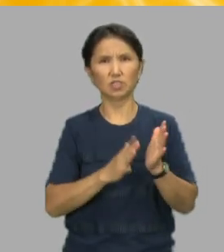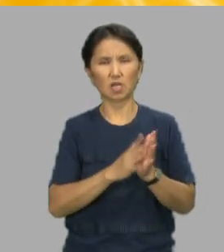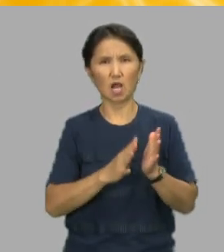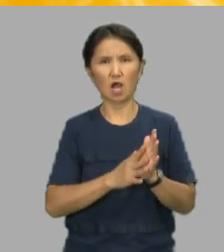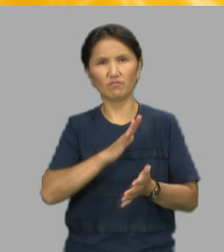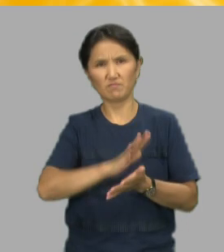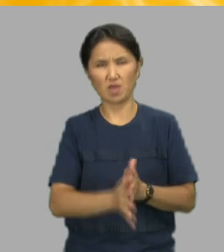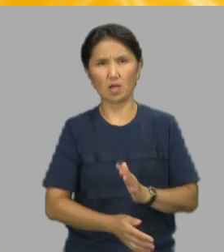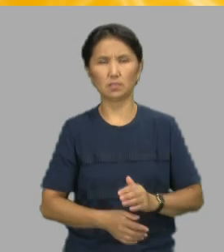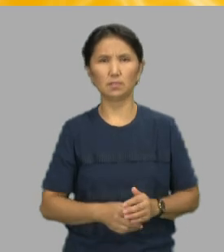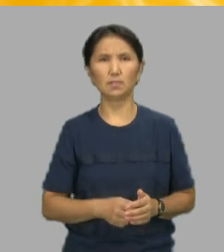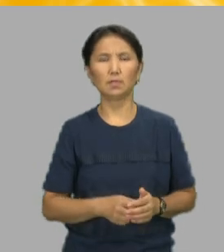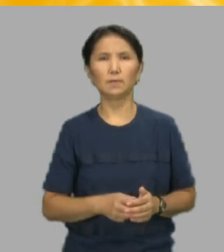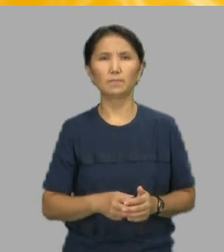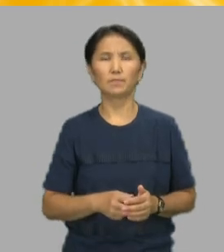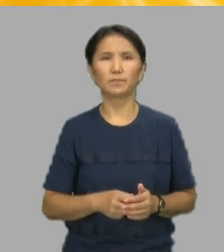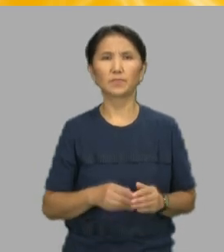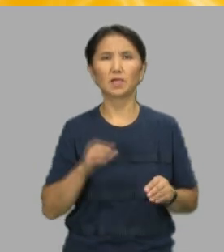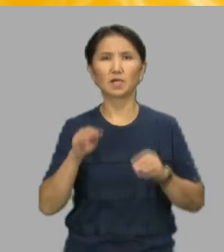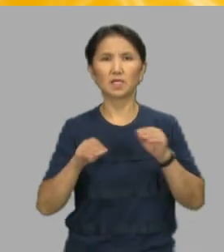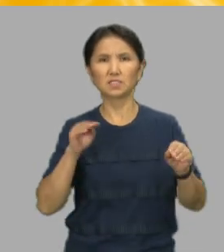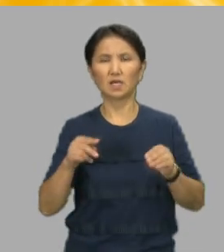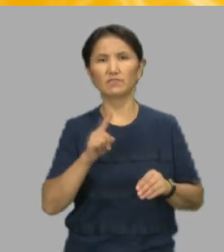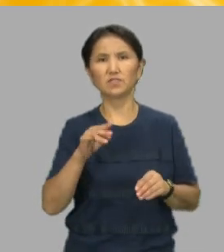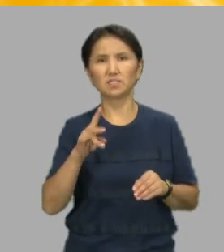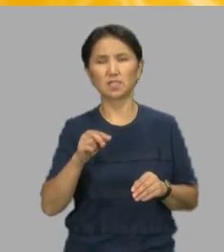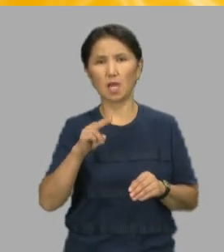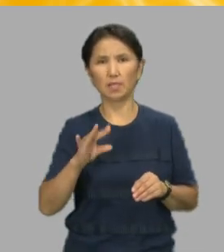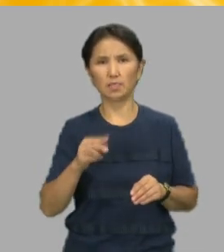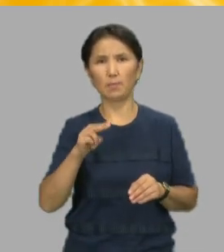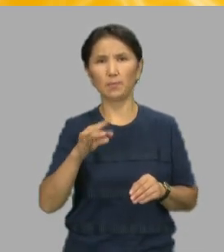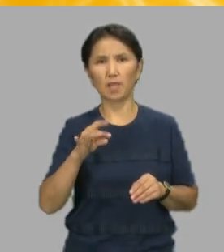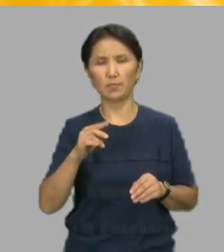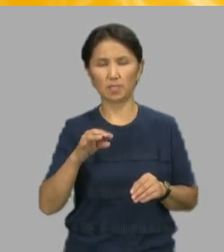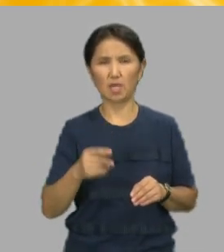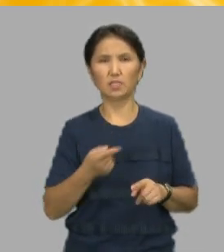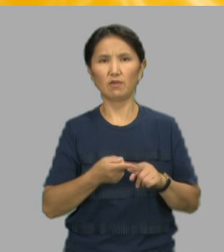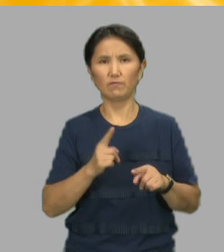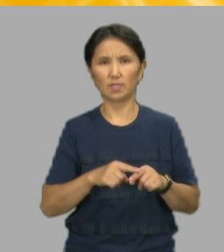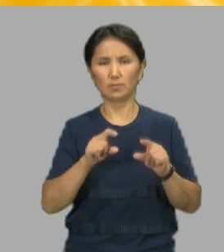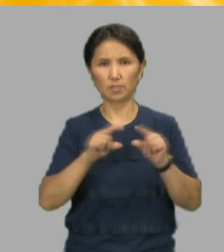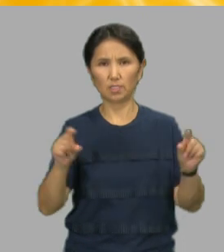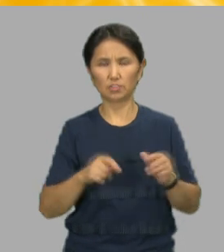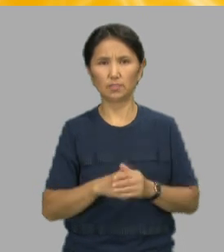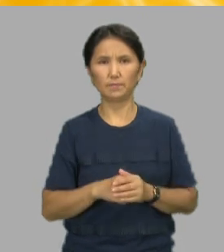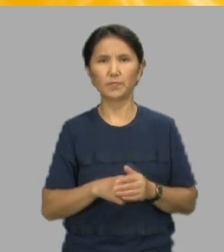барабанил, травы мял. Расставьте знаки препинания в этом